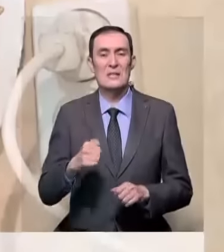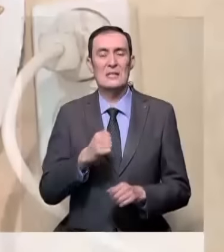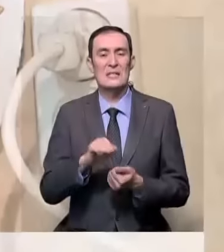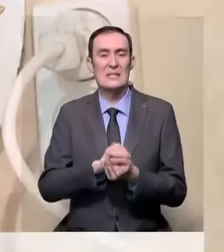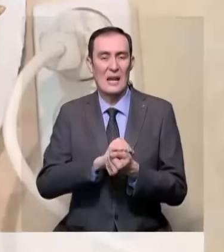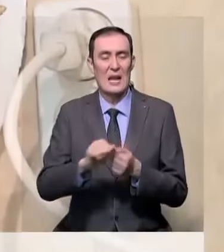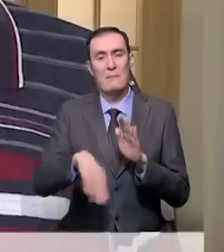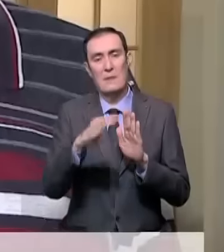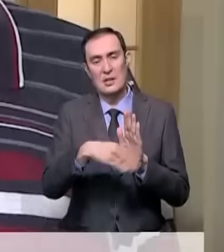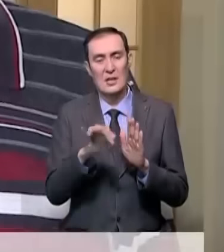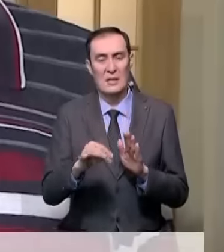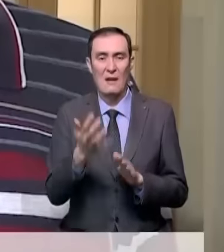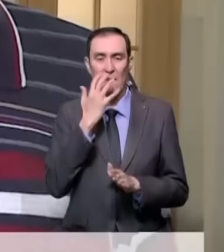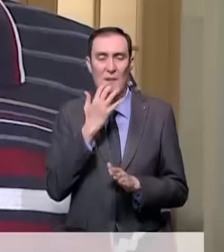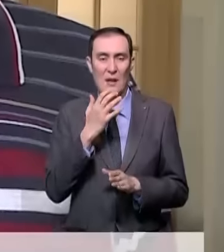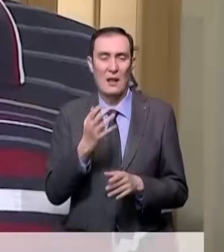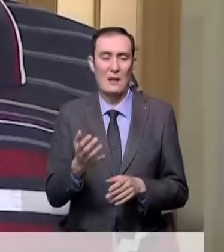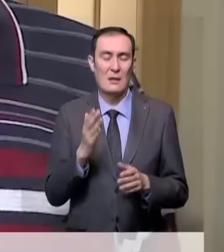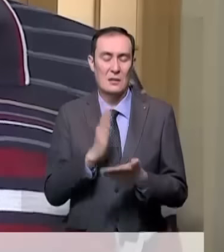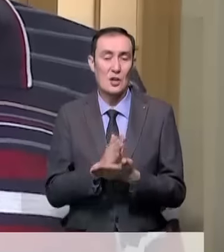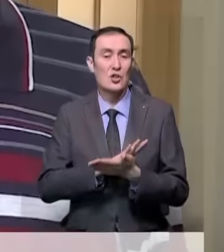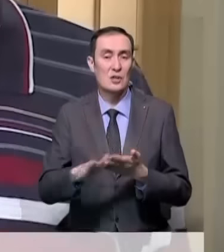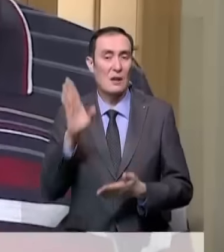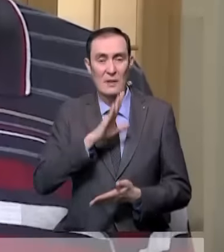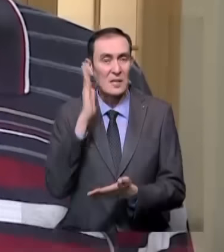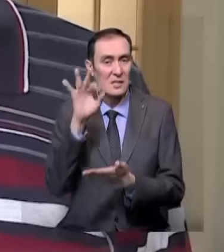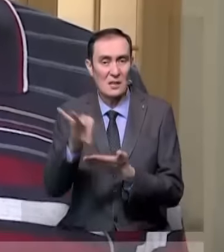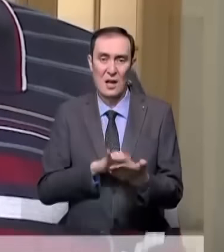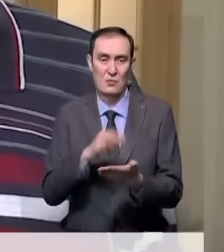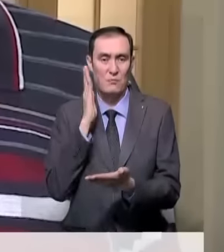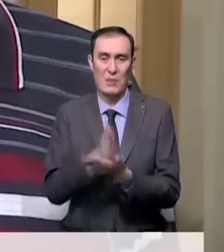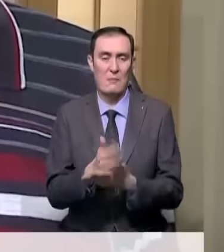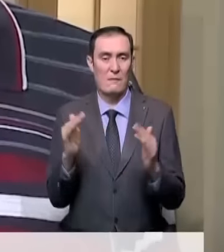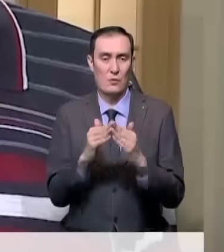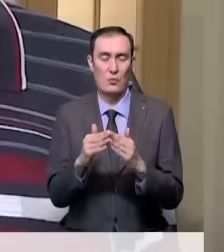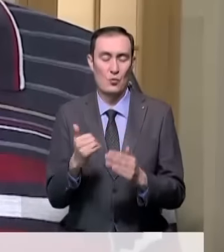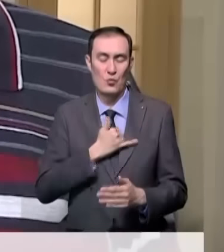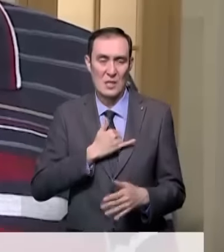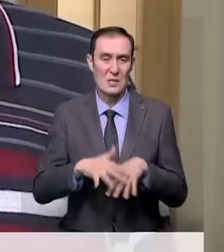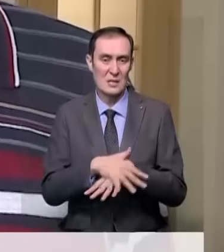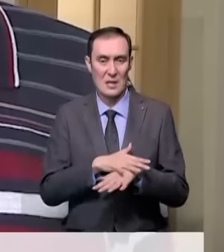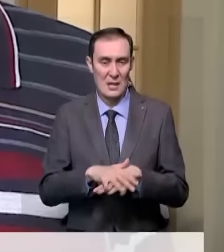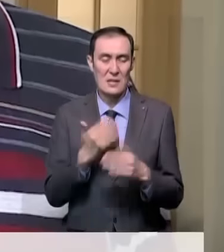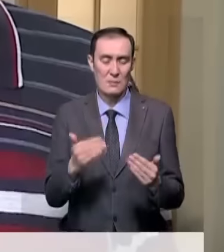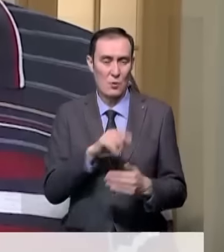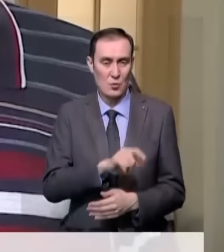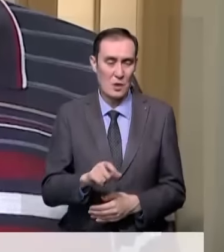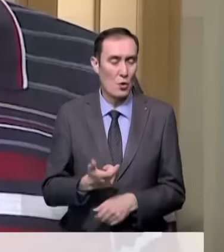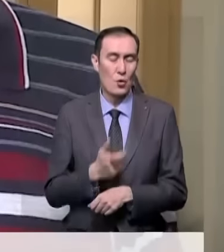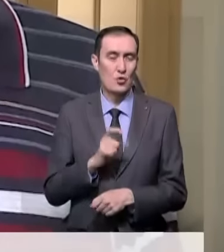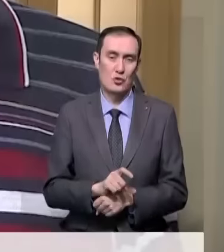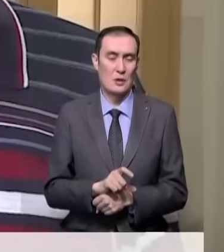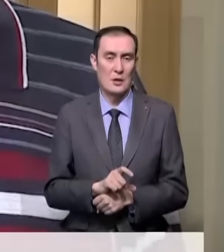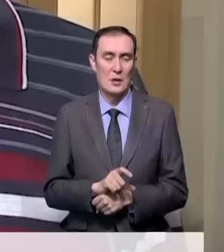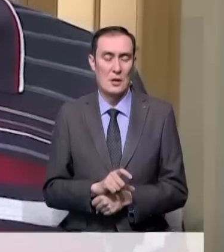машинкой и водонагревателем. Чистая вода поступает прямо в дом. Поэтому у населения нашего сейчас